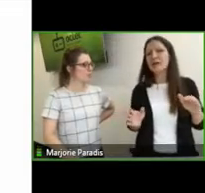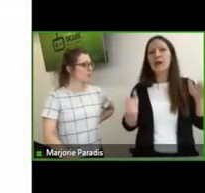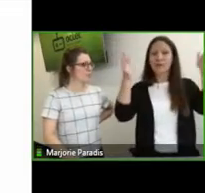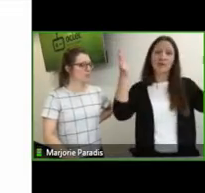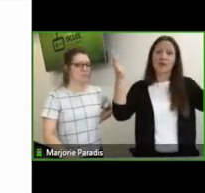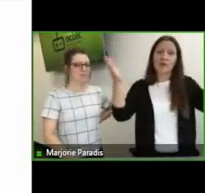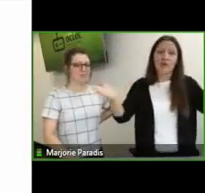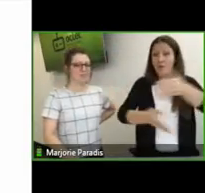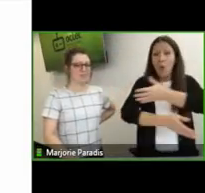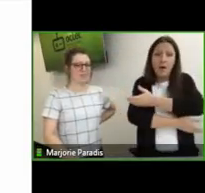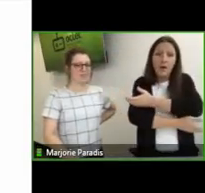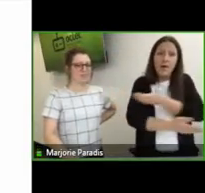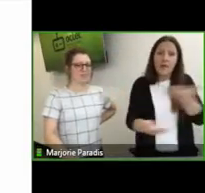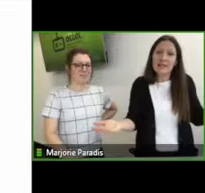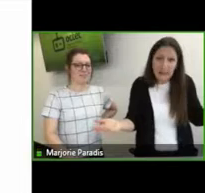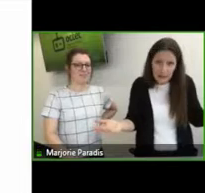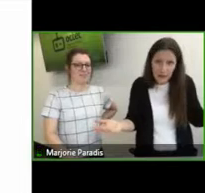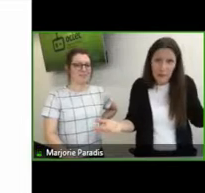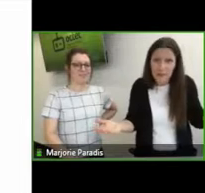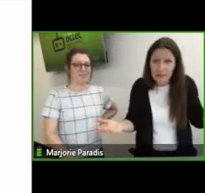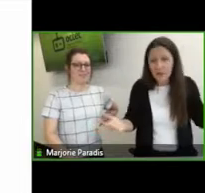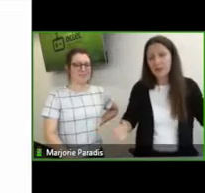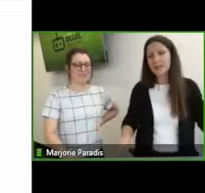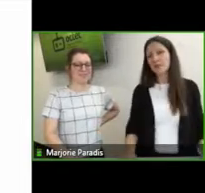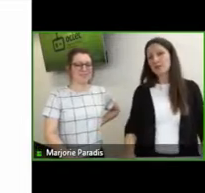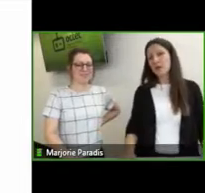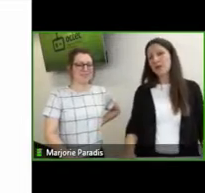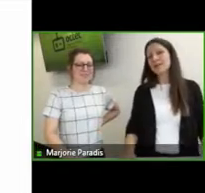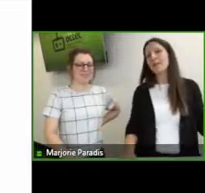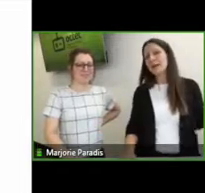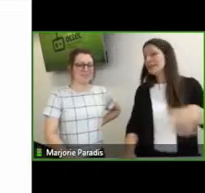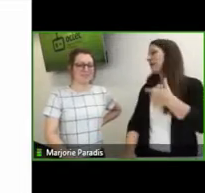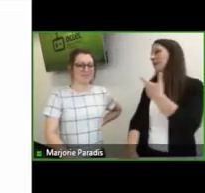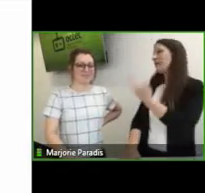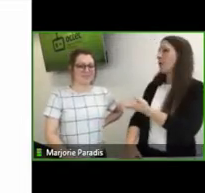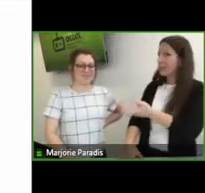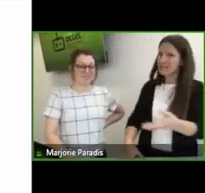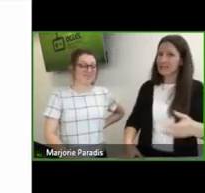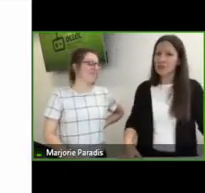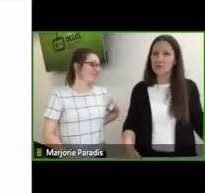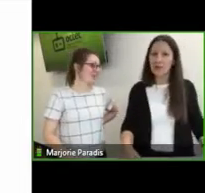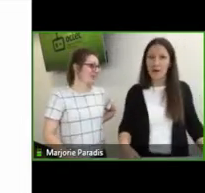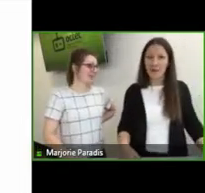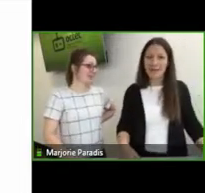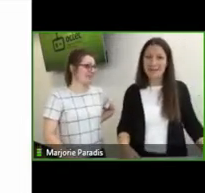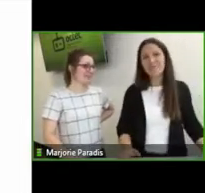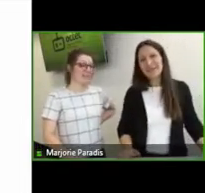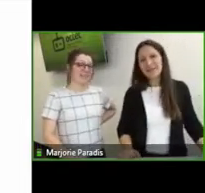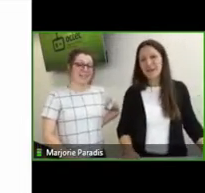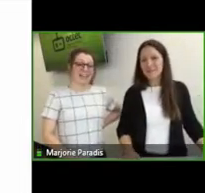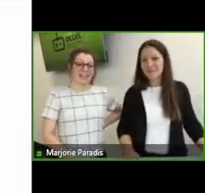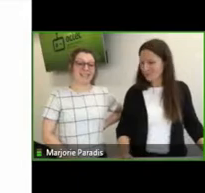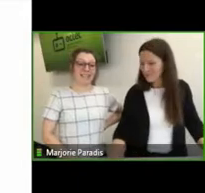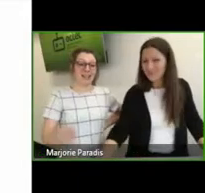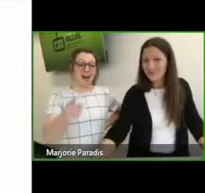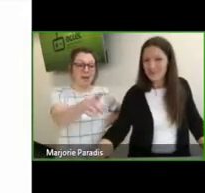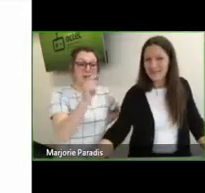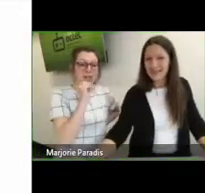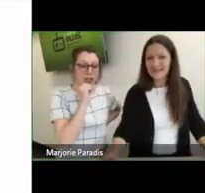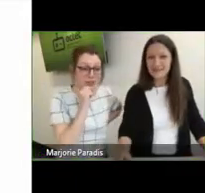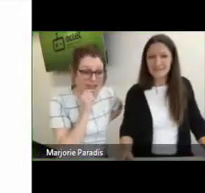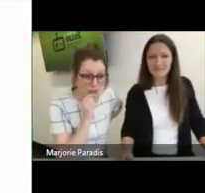image, je vais voir des centaines de copies de cette couverture de livre et à ce moment-là, ça me permet de replacer les choses à leur place. Voilà. Intéressant quand